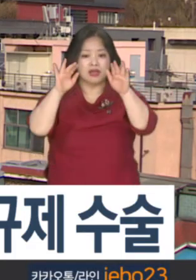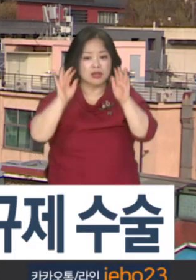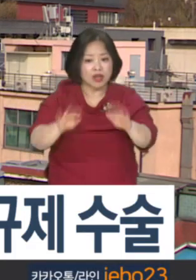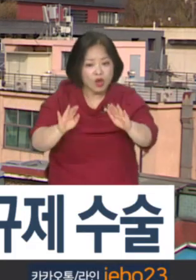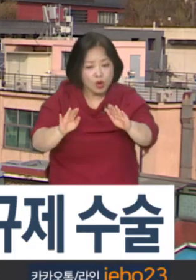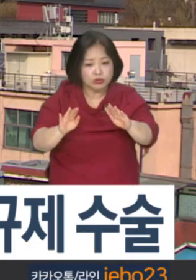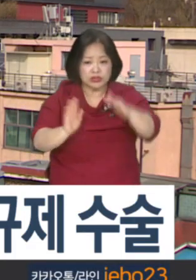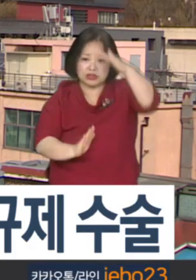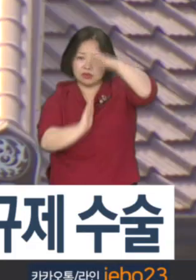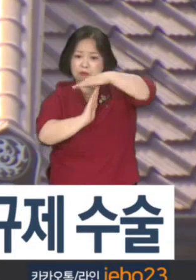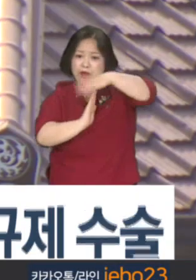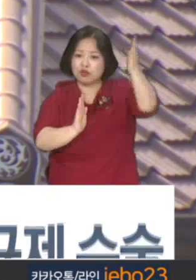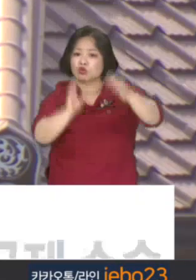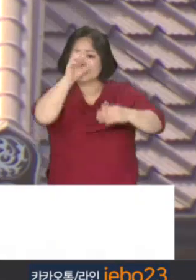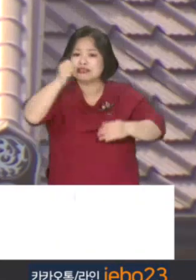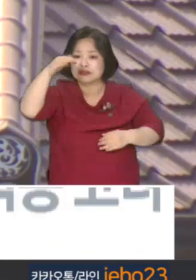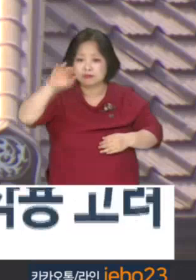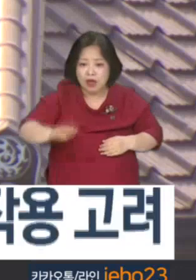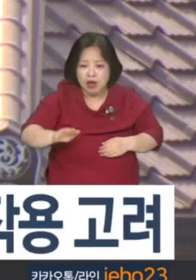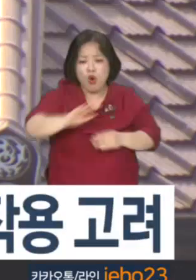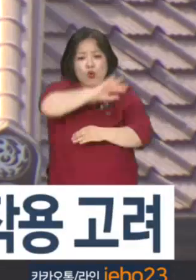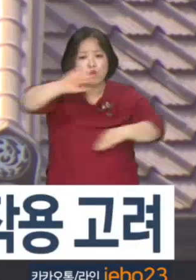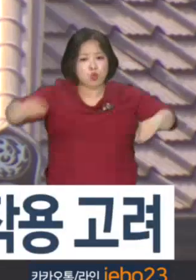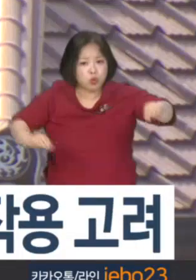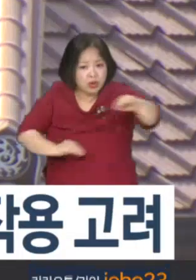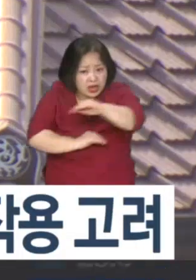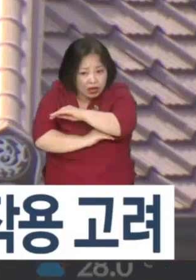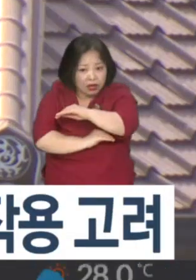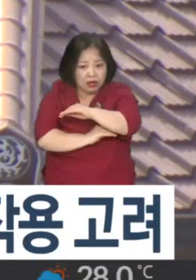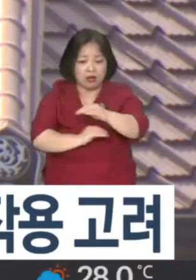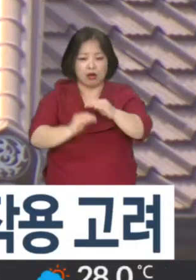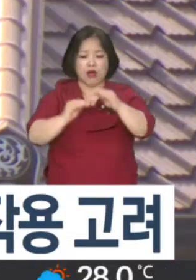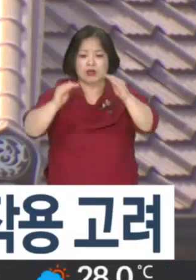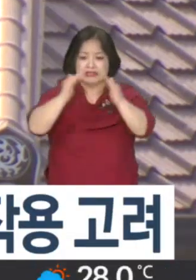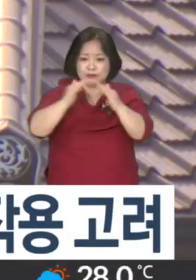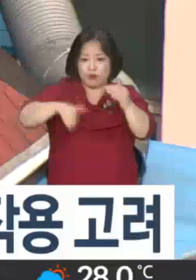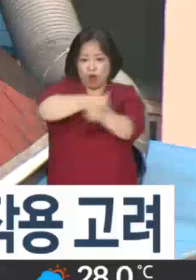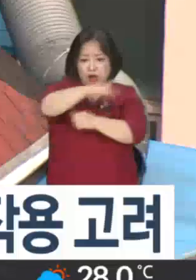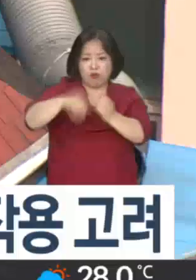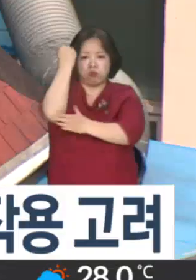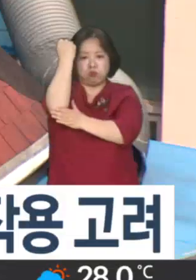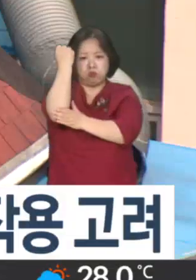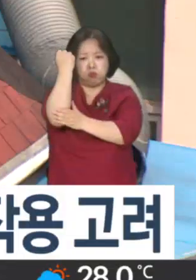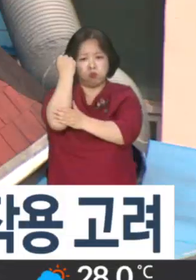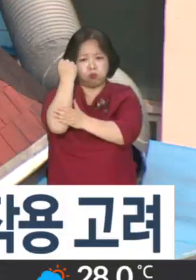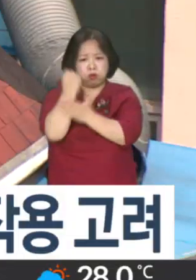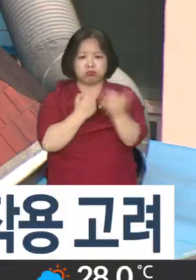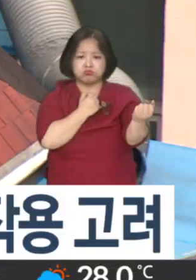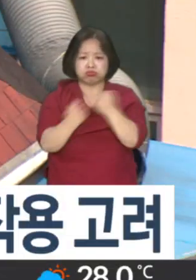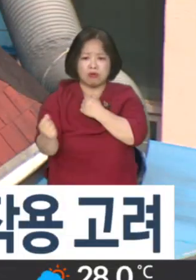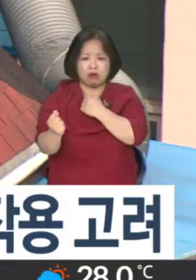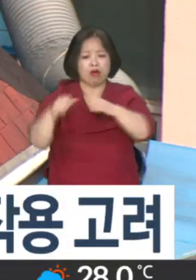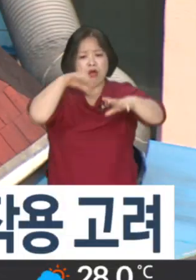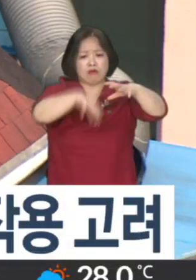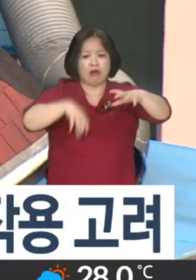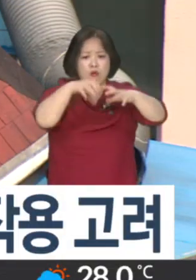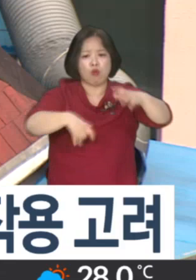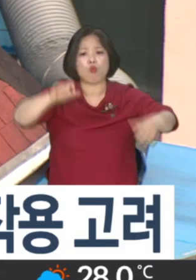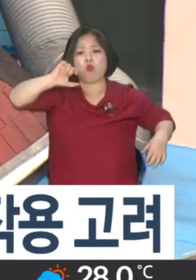취지는 좋지만 지나친 규제로 주거 환경이 노후화해도 제대로 개발할 수 없는 부작용이 컸기